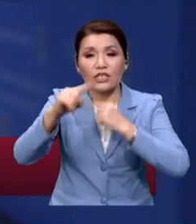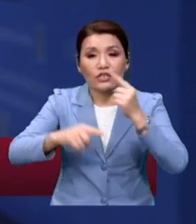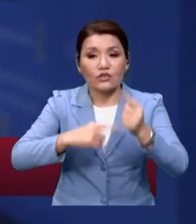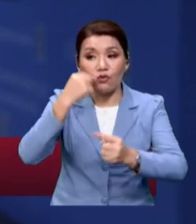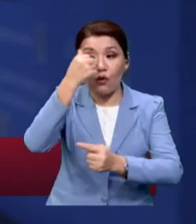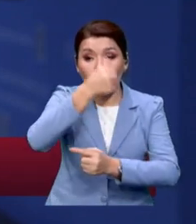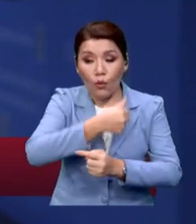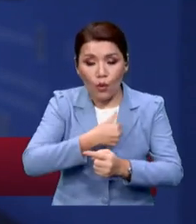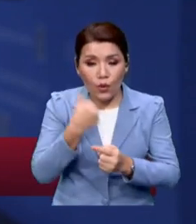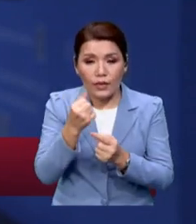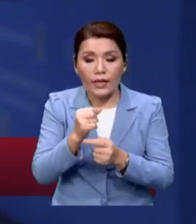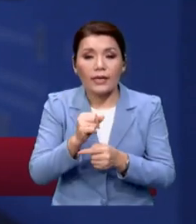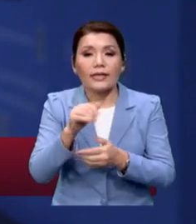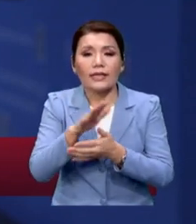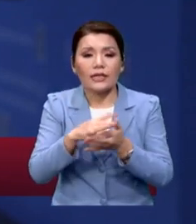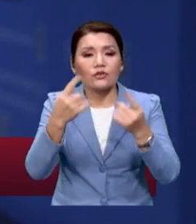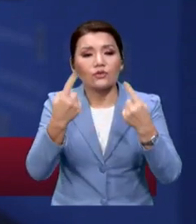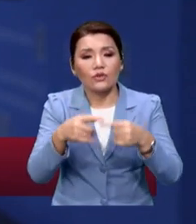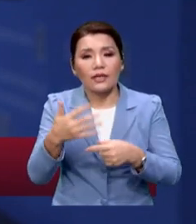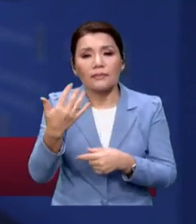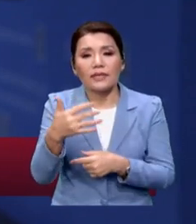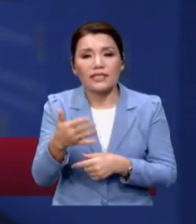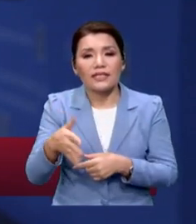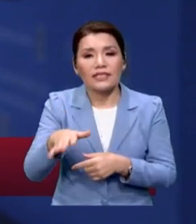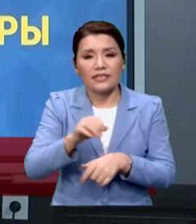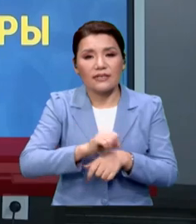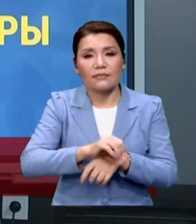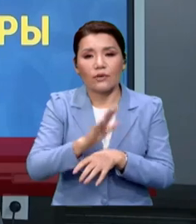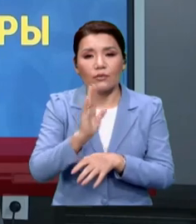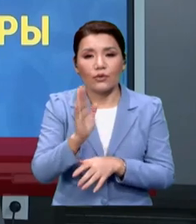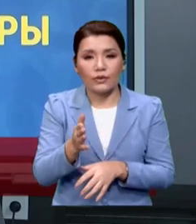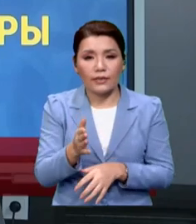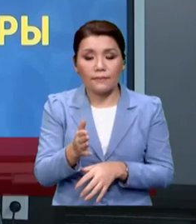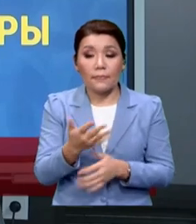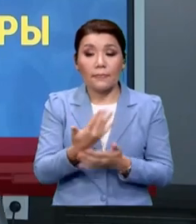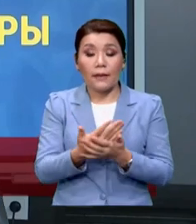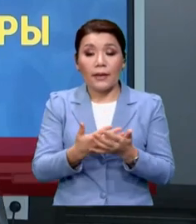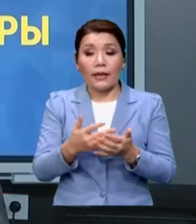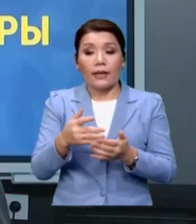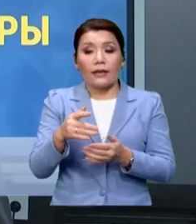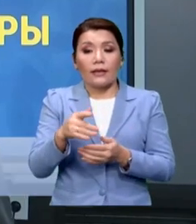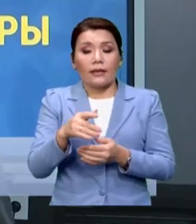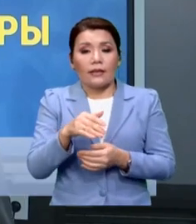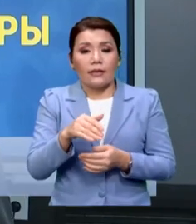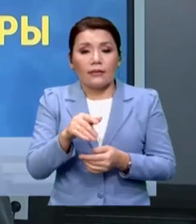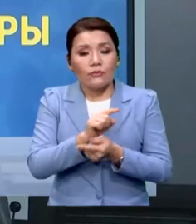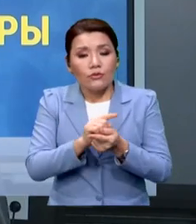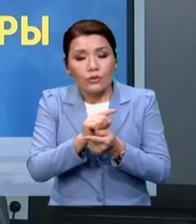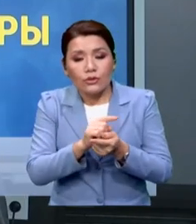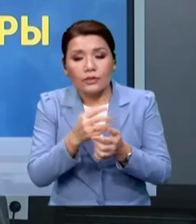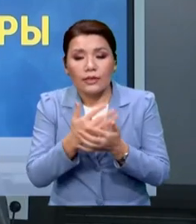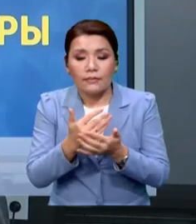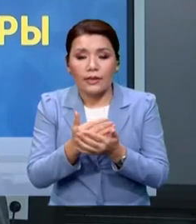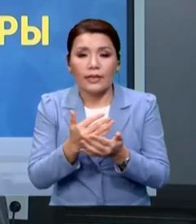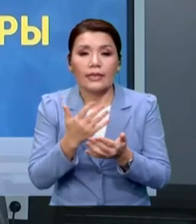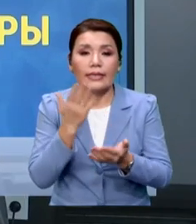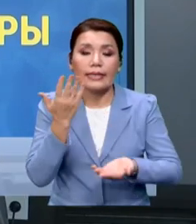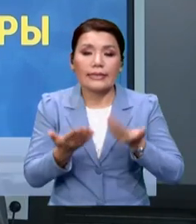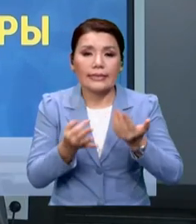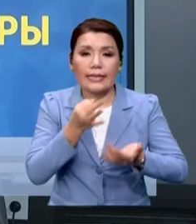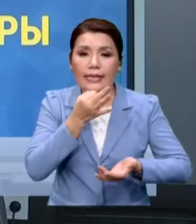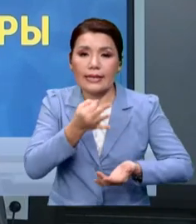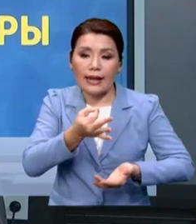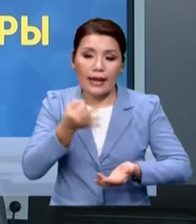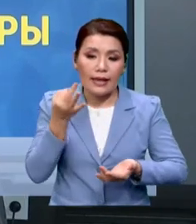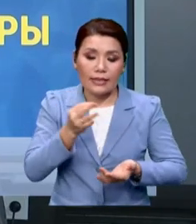ее распространят и в остальных 50. Пересмотрены квалификационные требования. То есть, если ранее